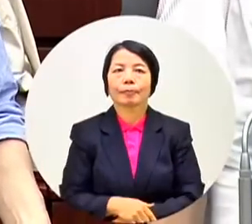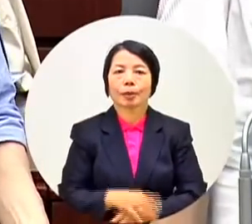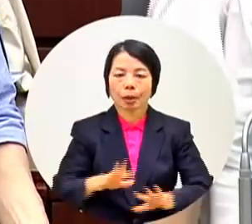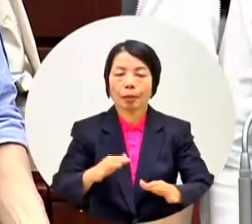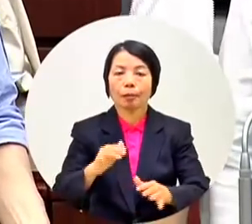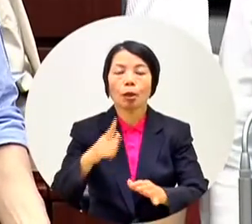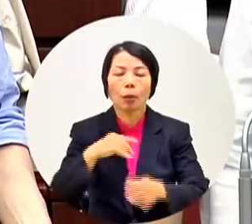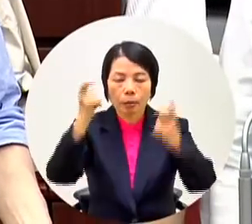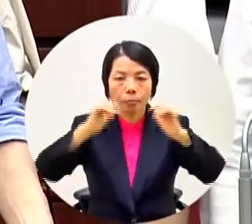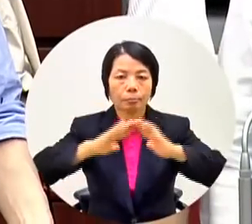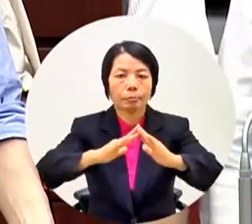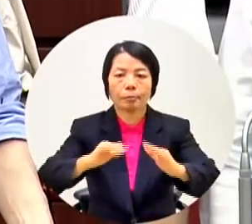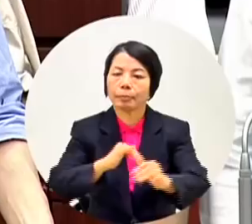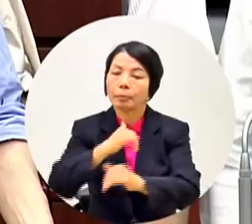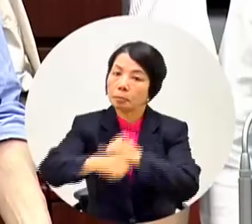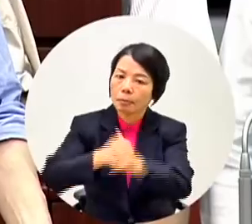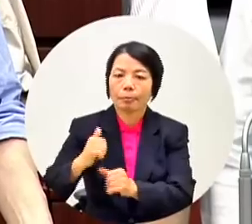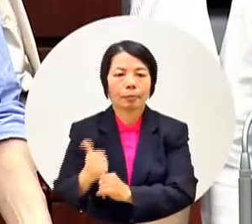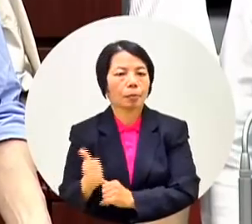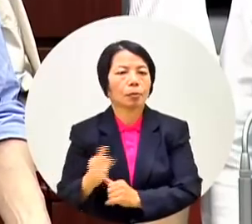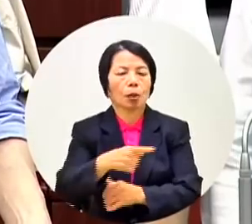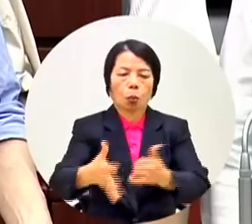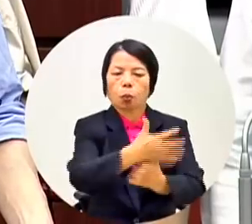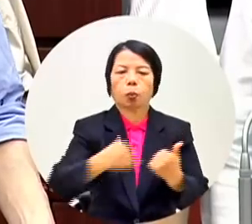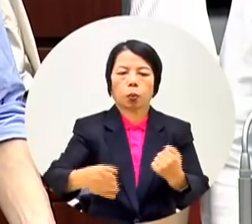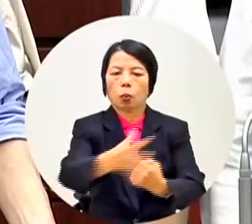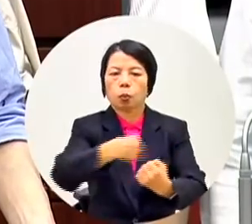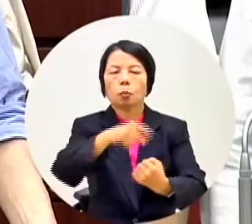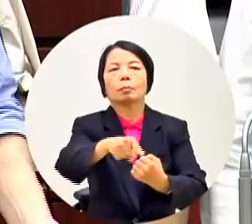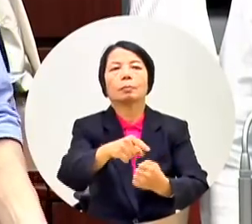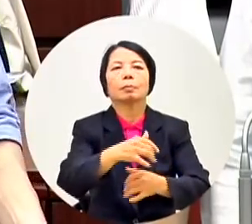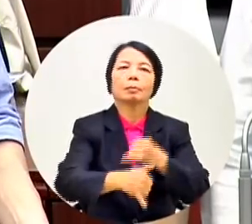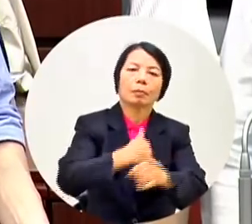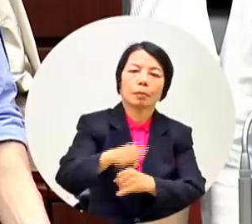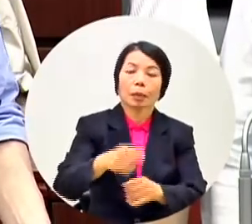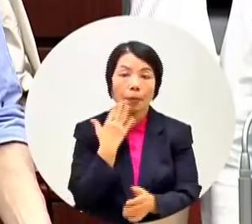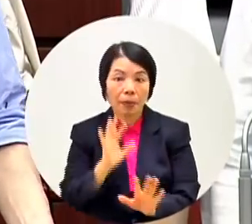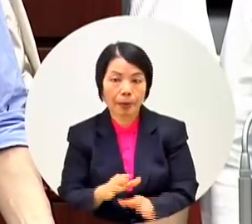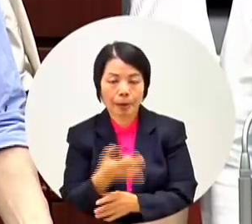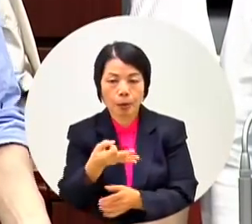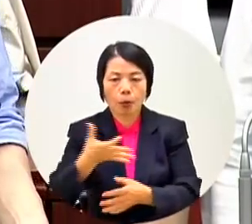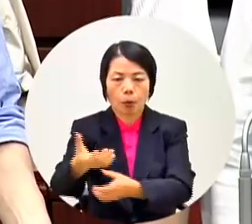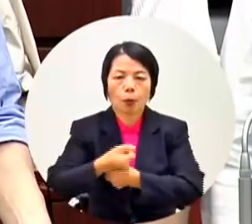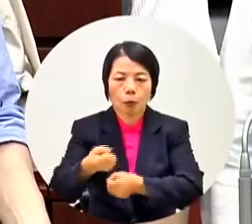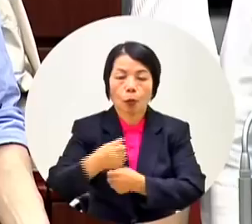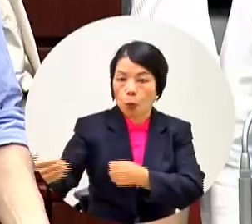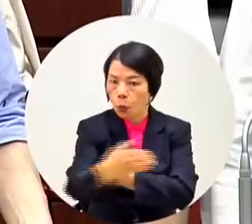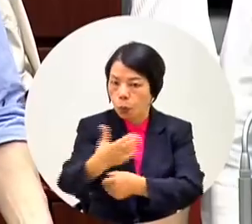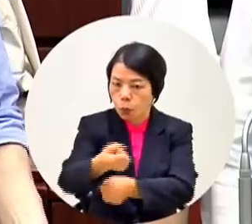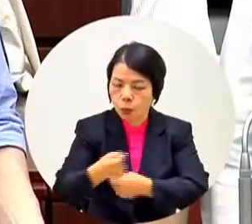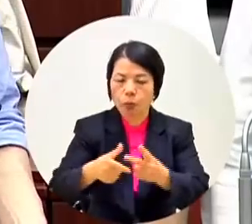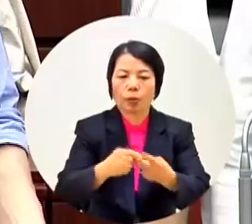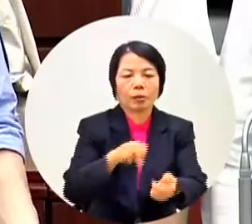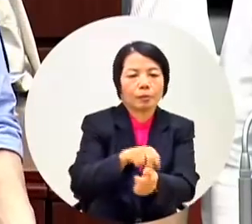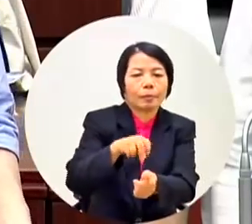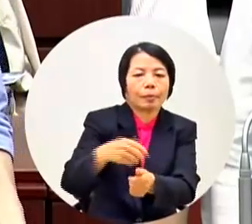相对比较弱势，他们会捕鱼，会养殖，会种水果、种蔬菜，他不会卖。如果他们的生活都好，打给